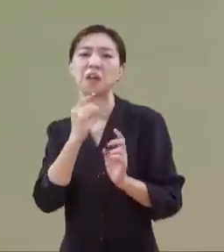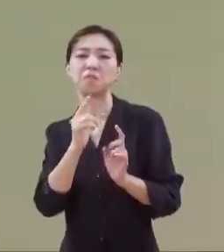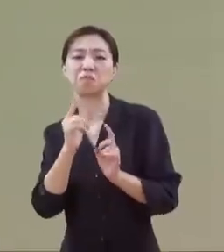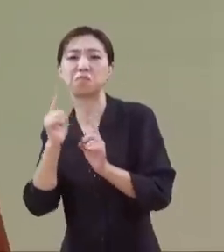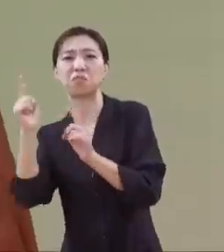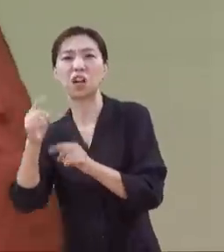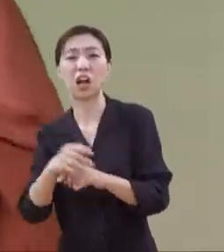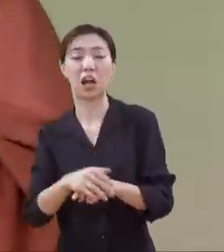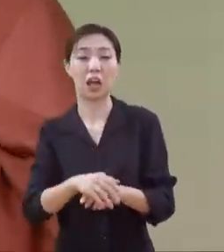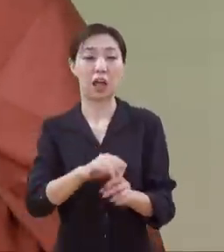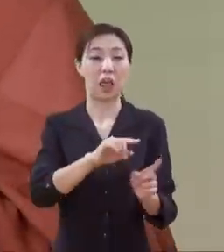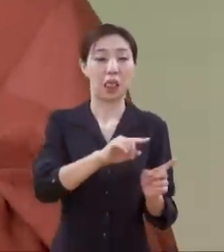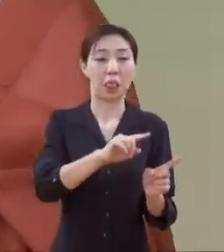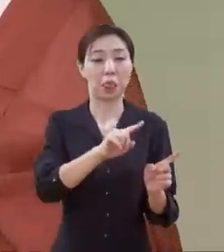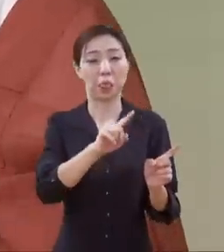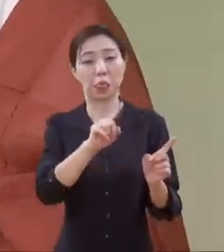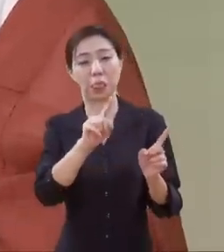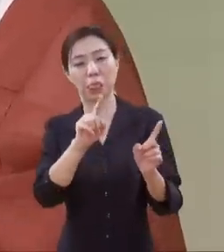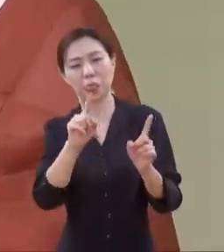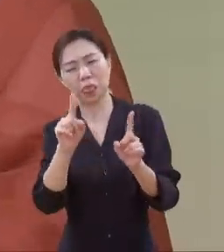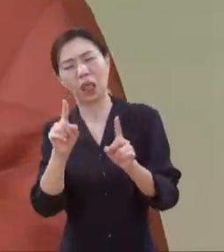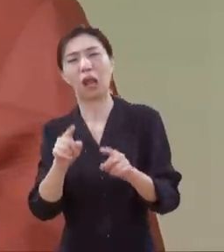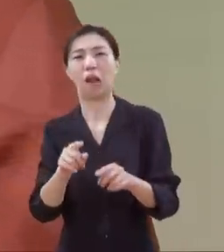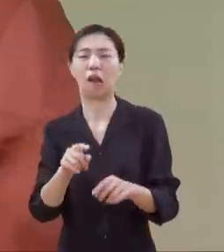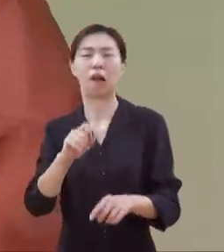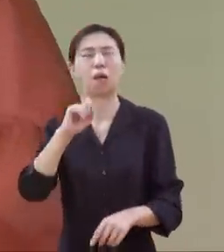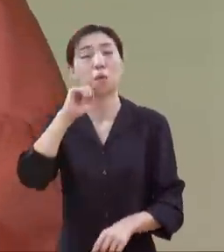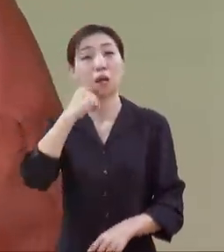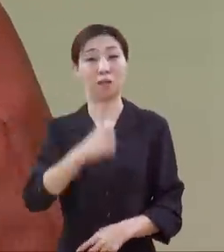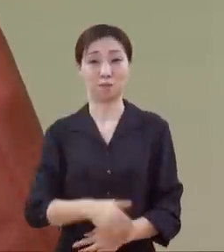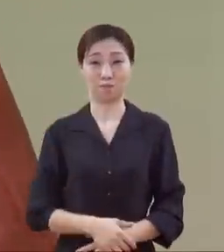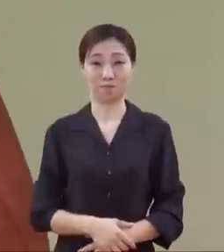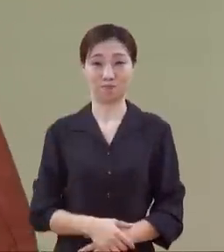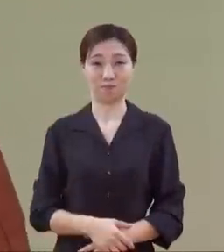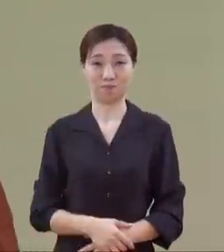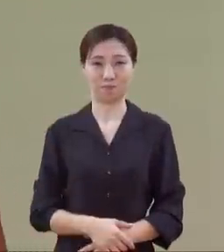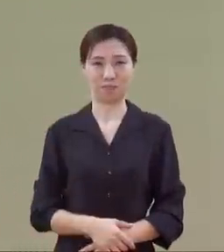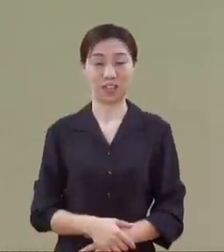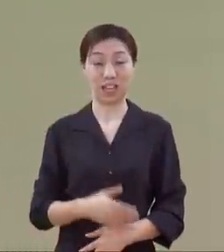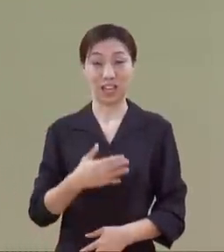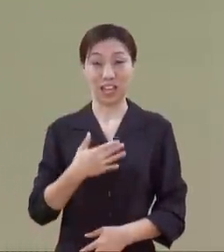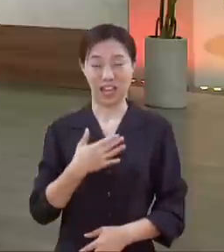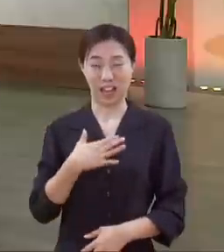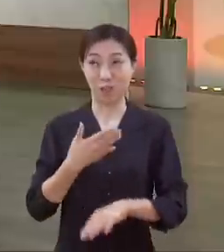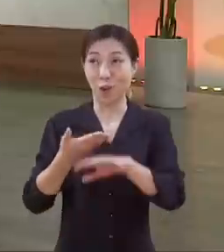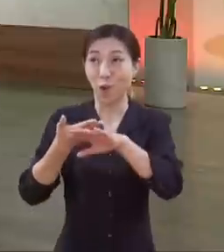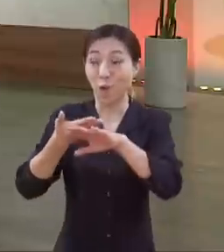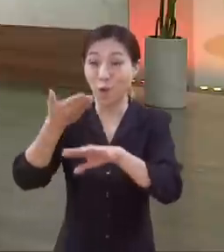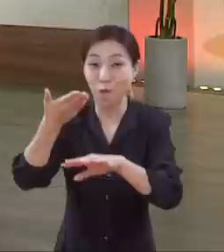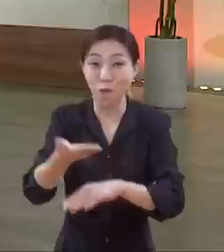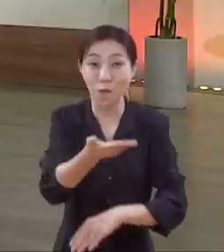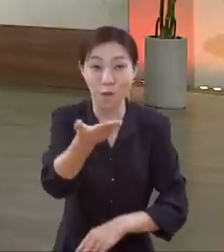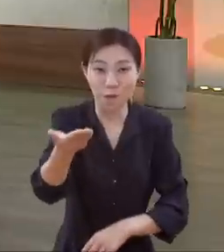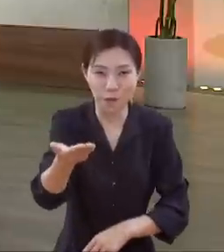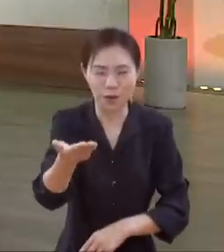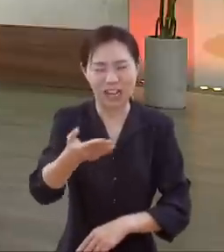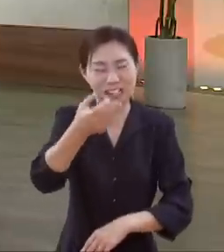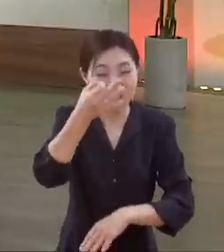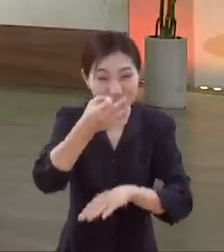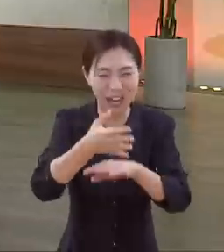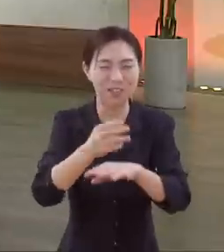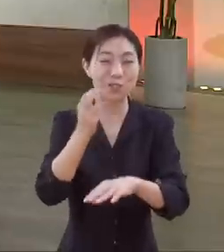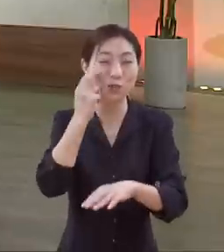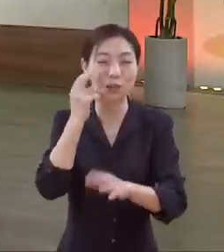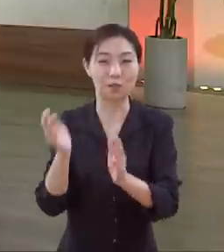않다라는 거 좀 느껴요 방송을 보고 계시는 어르신들께 정말 죄송합니다 어쨌거나 그래서 그